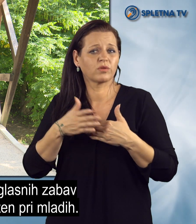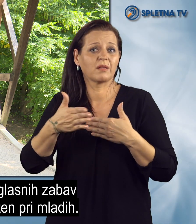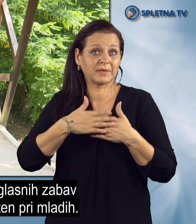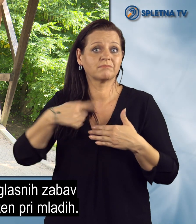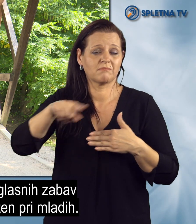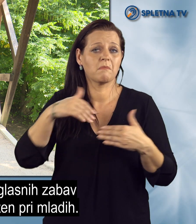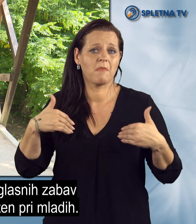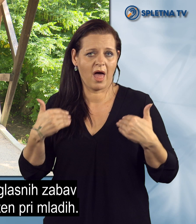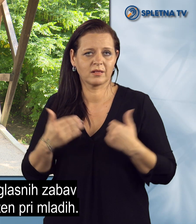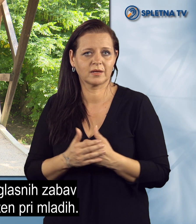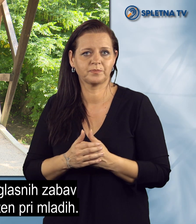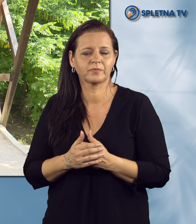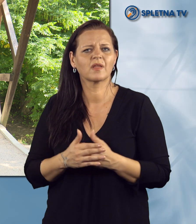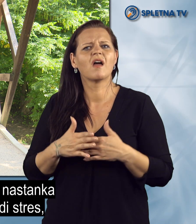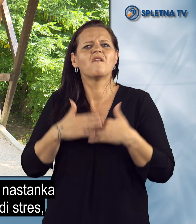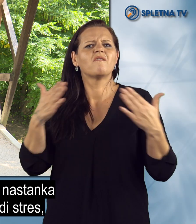mladih.